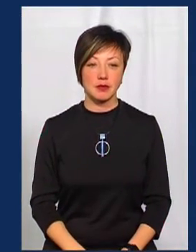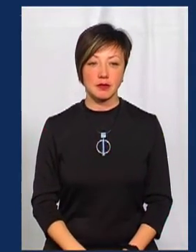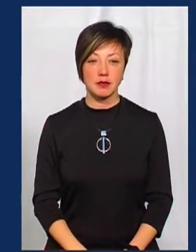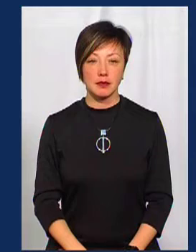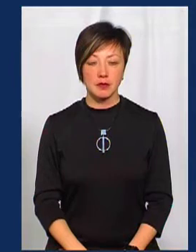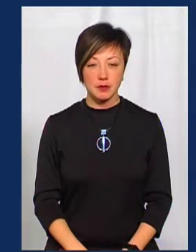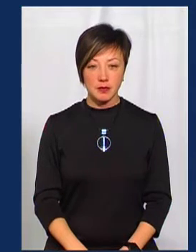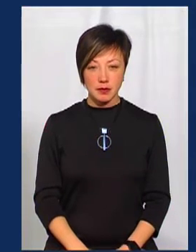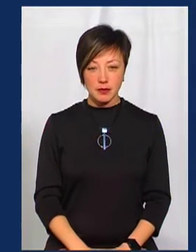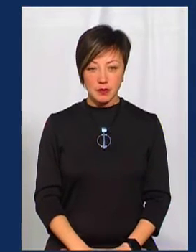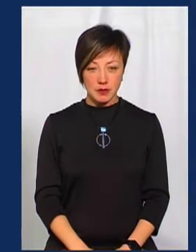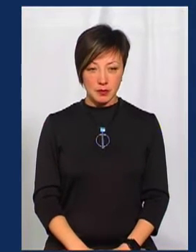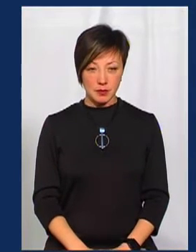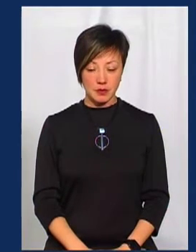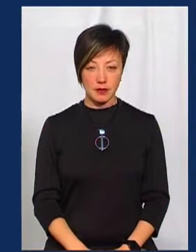Угу.